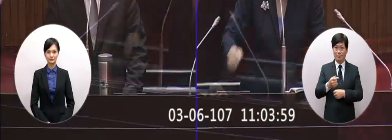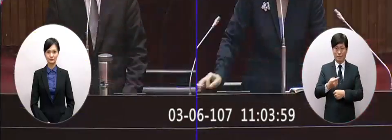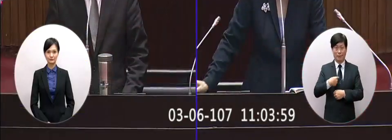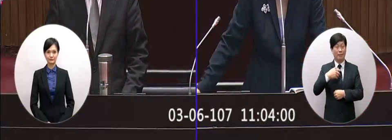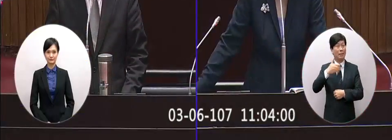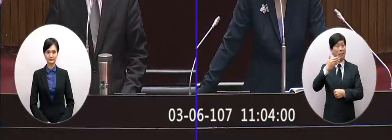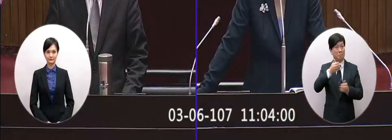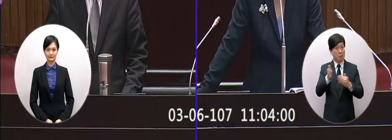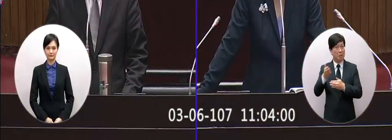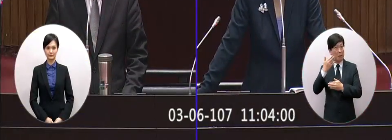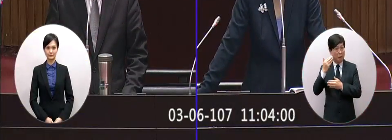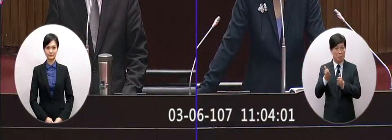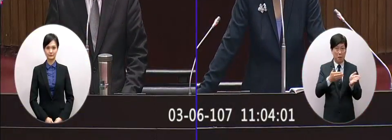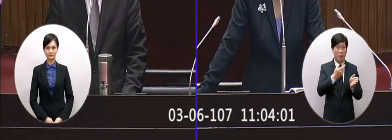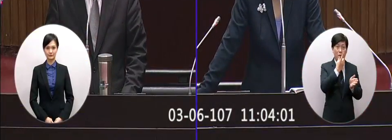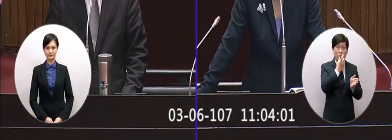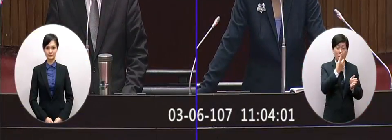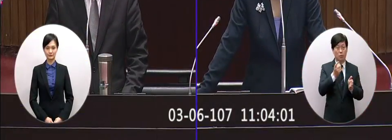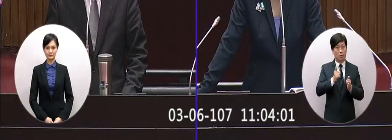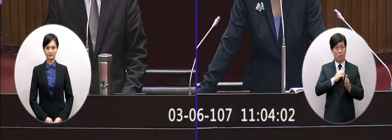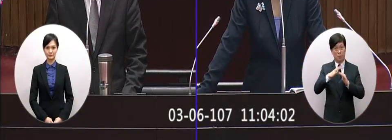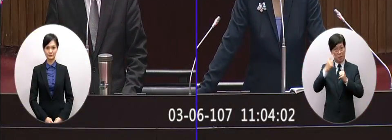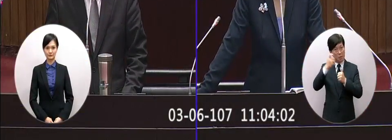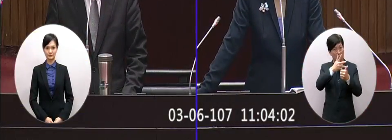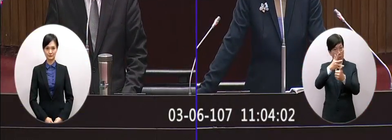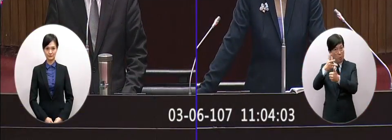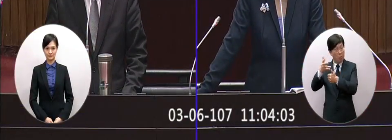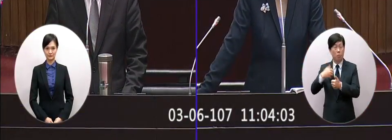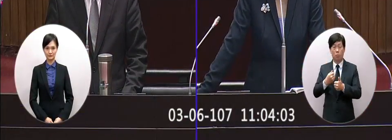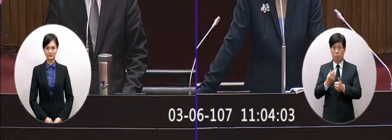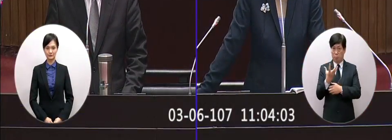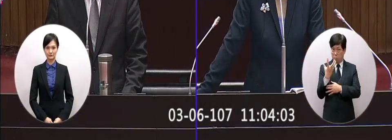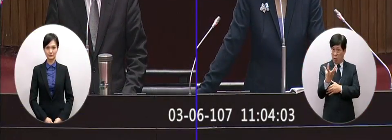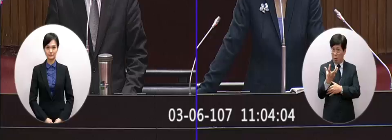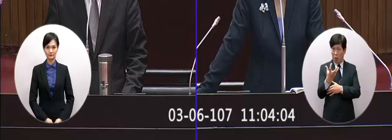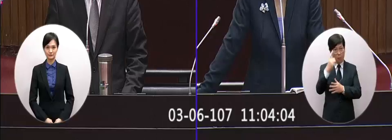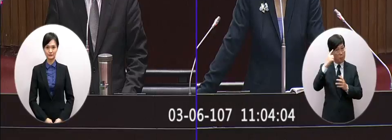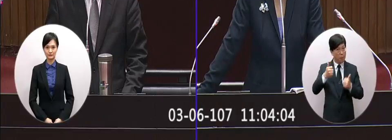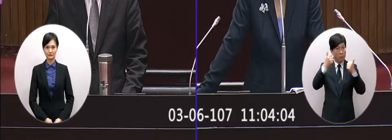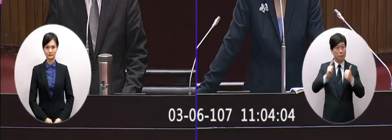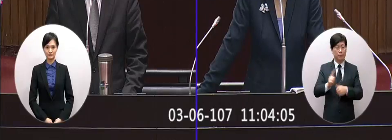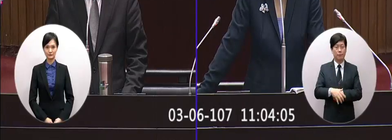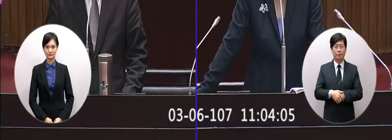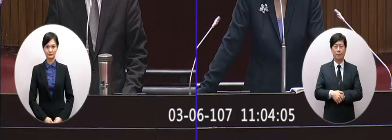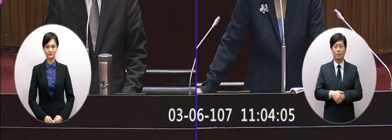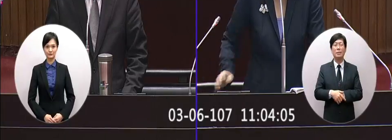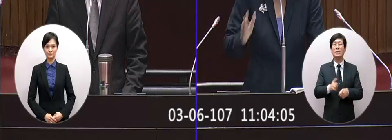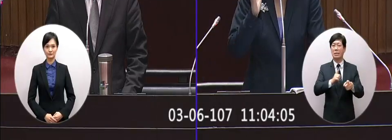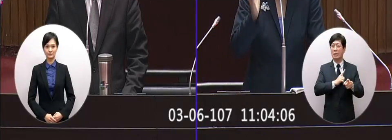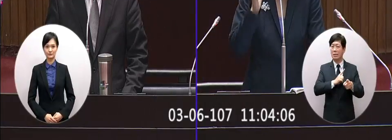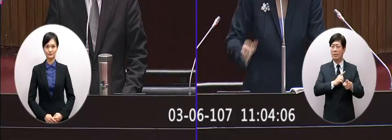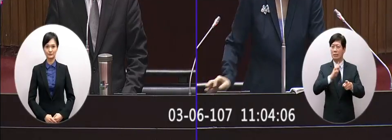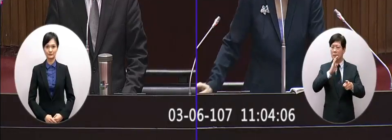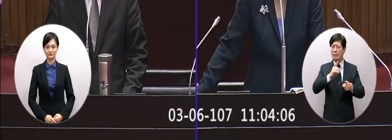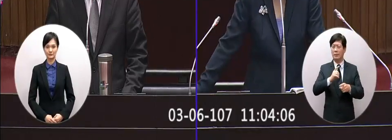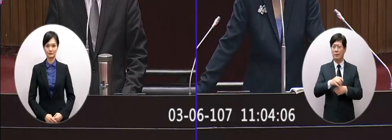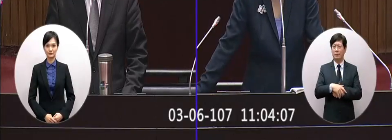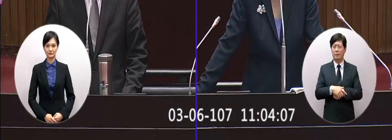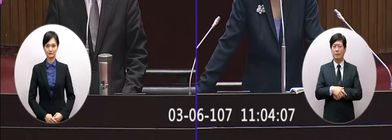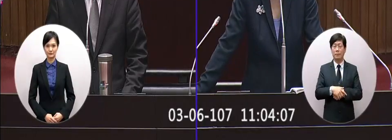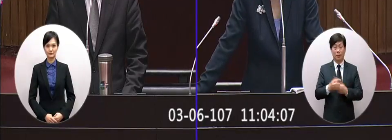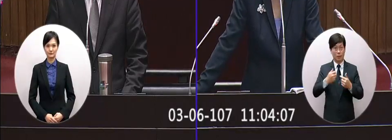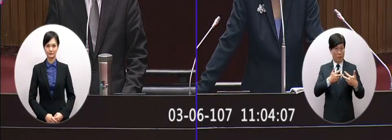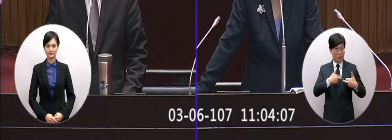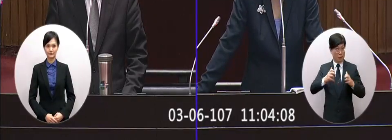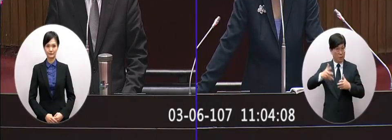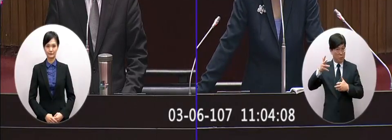蓝的或是请绿的，他们所得到民调的最大的公约数就是，其实呢你即使相救的，其实我们的